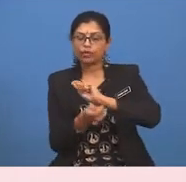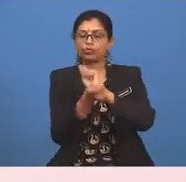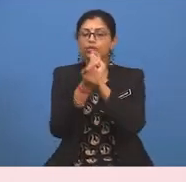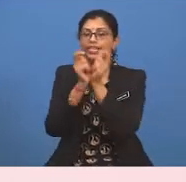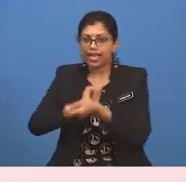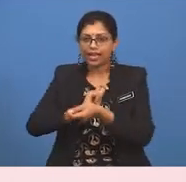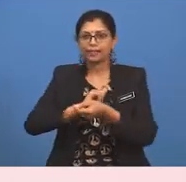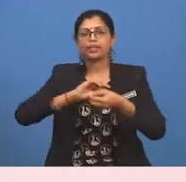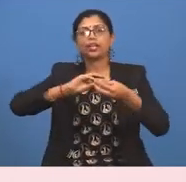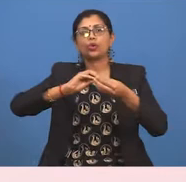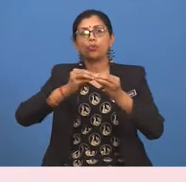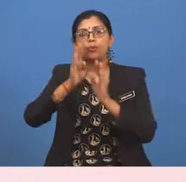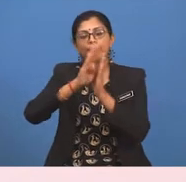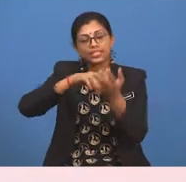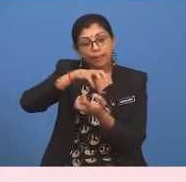bercampur?